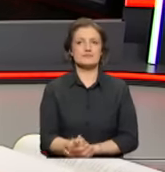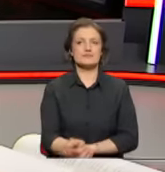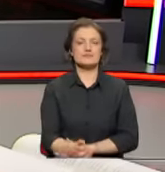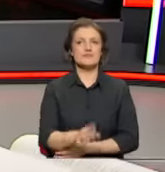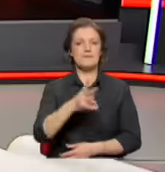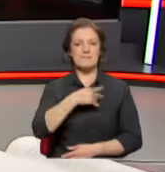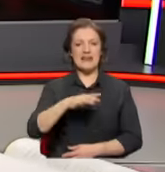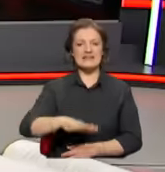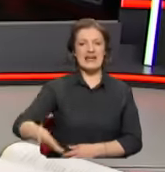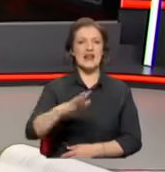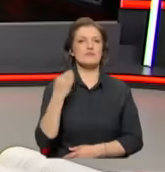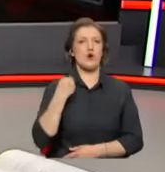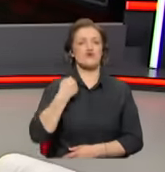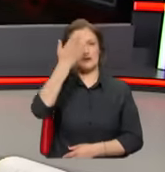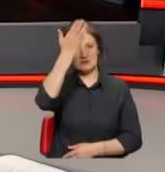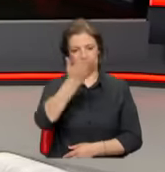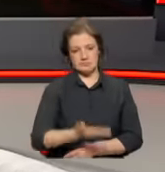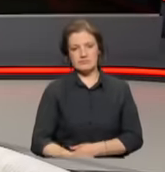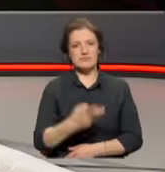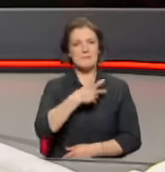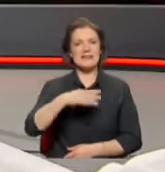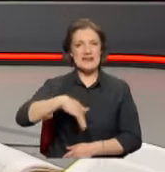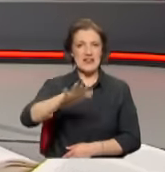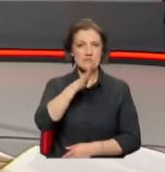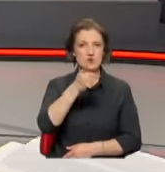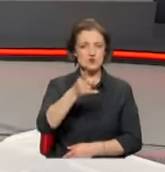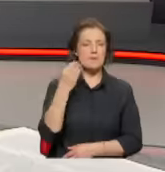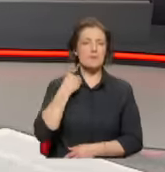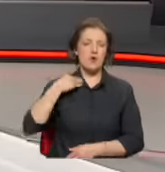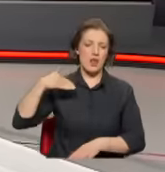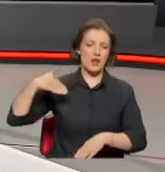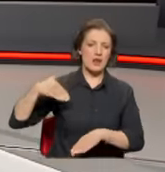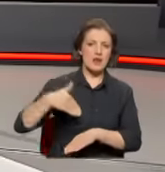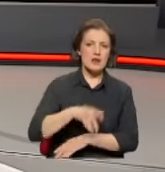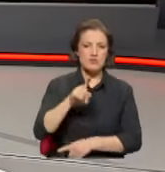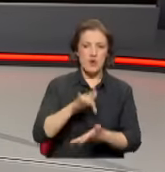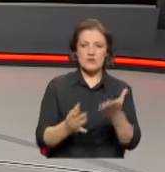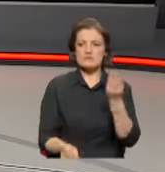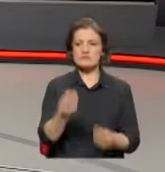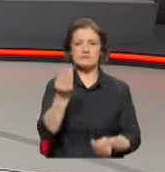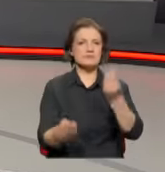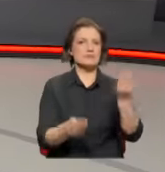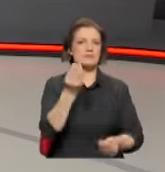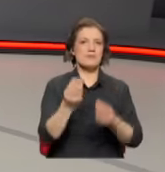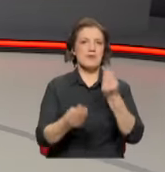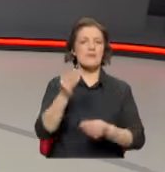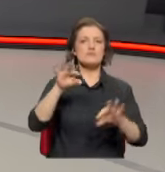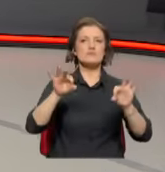Evet, belediyelerin borçları. Belediyeler biliyorsunuz borç batağında, bunlar da çıkıyor ortaya. Şimdi